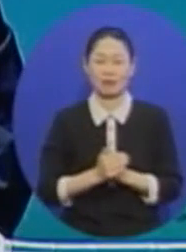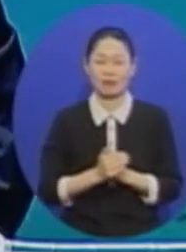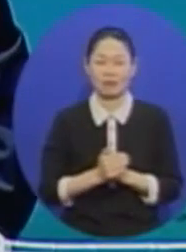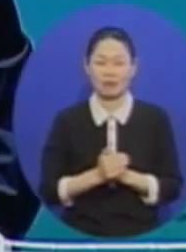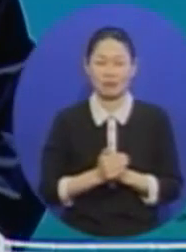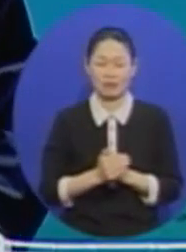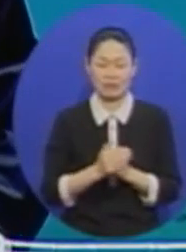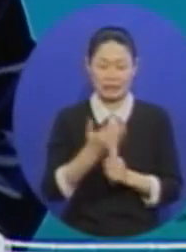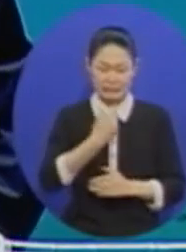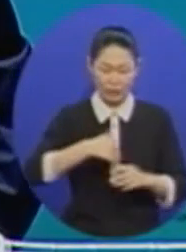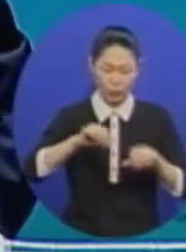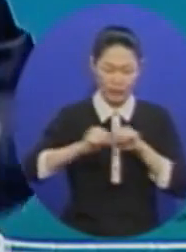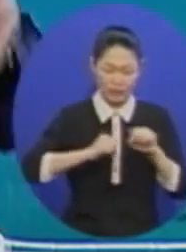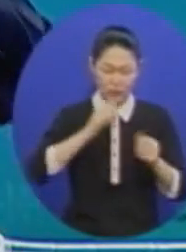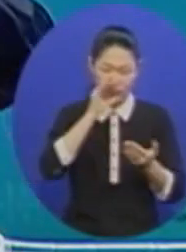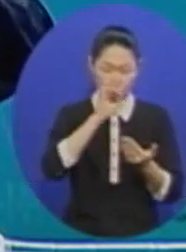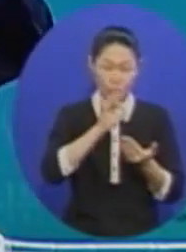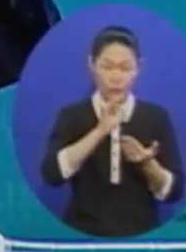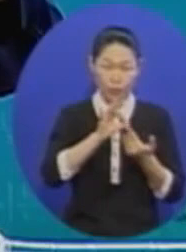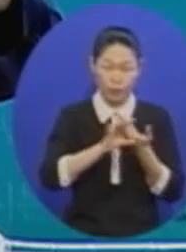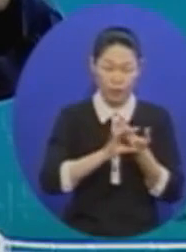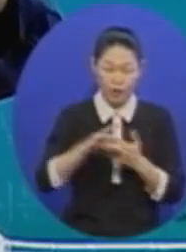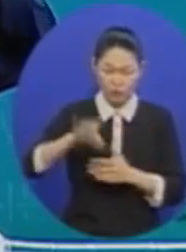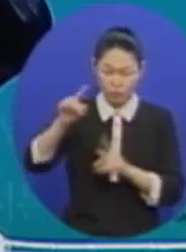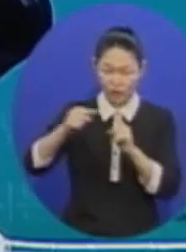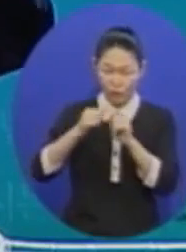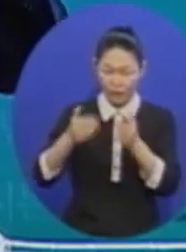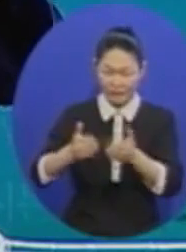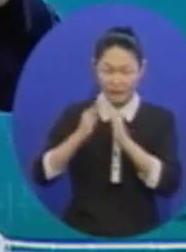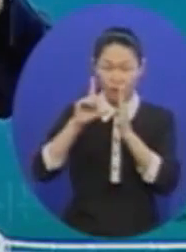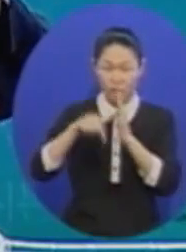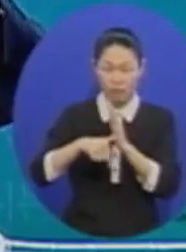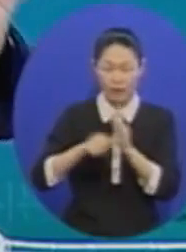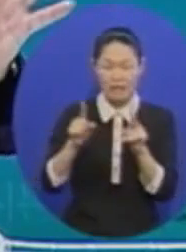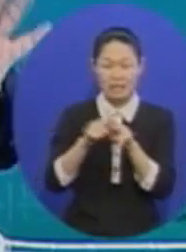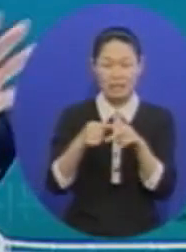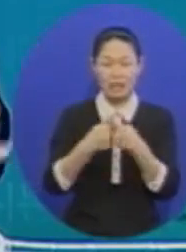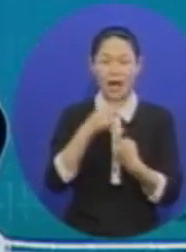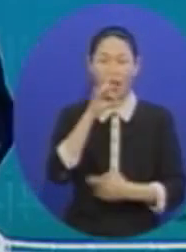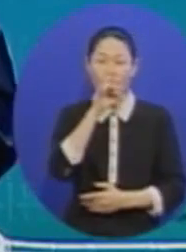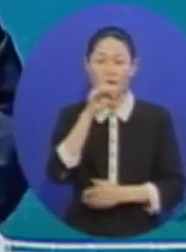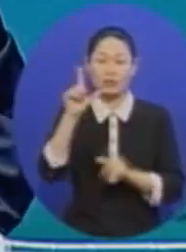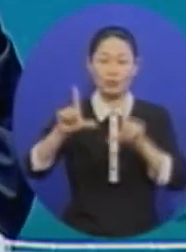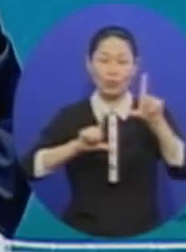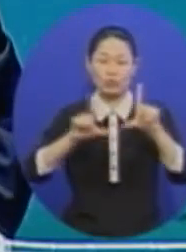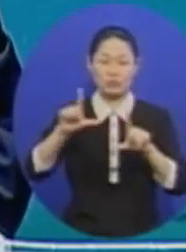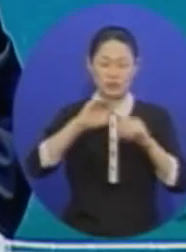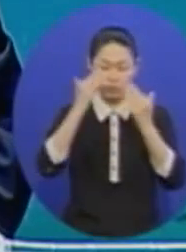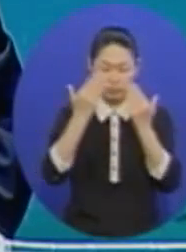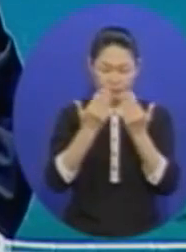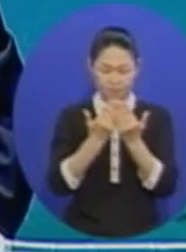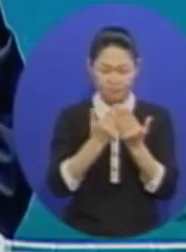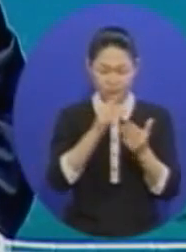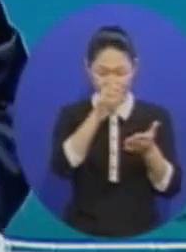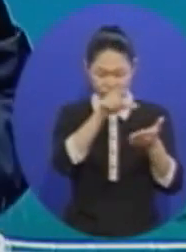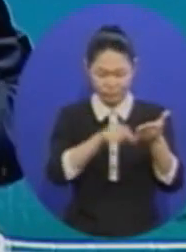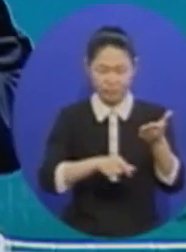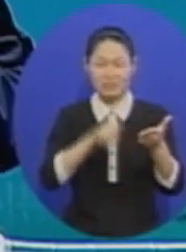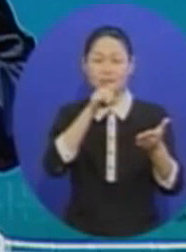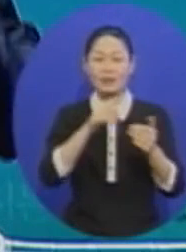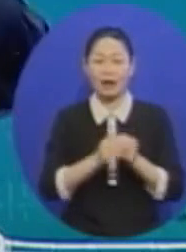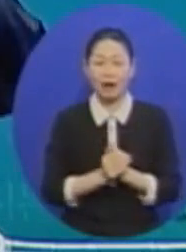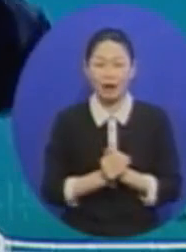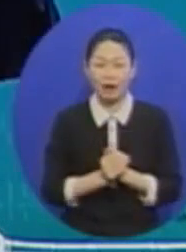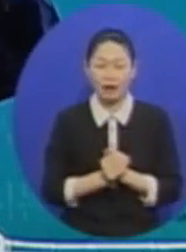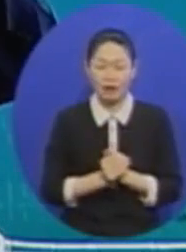사도행전을 보면 초대 교회가 세워질 때 이해가 안되는 모습들이 쭉 나옵니다 사도들이